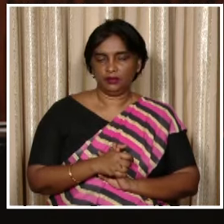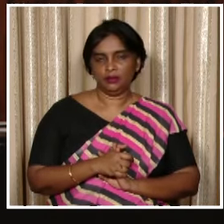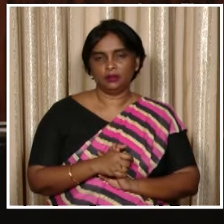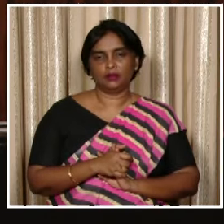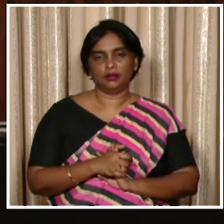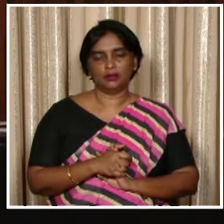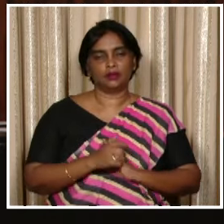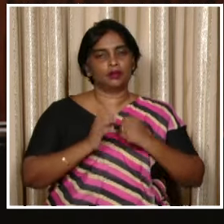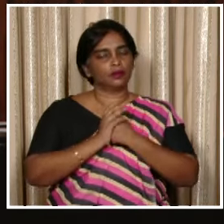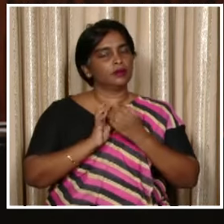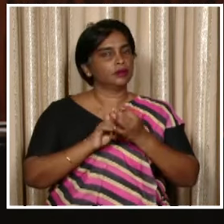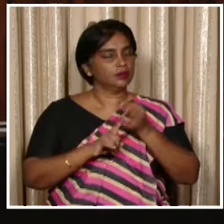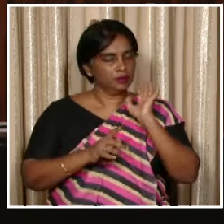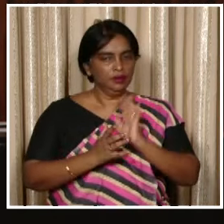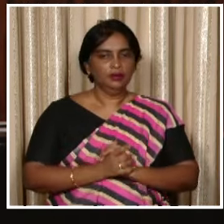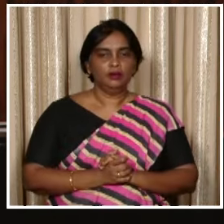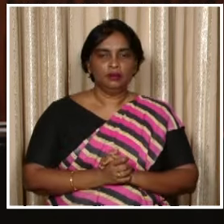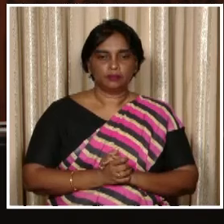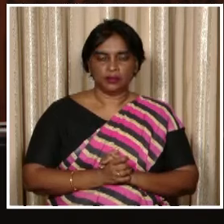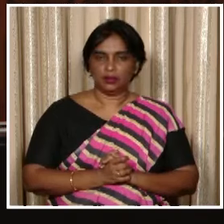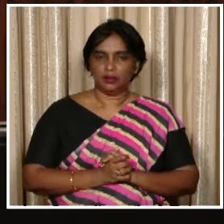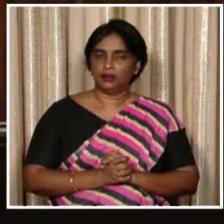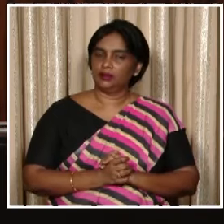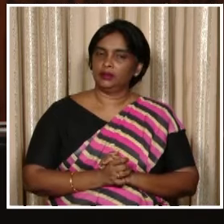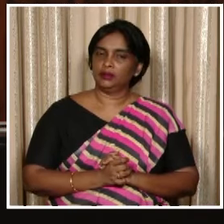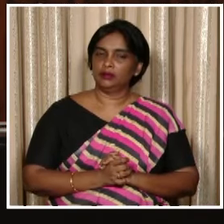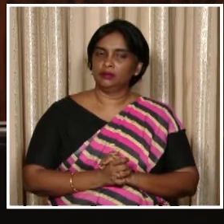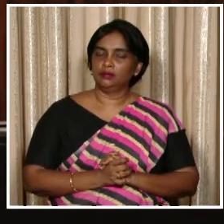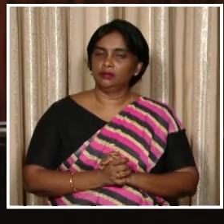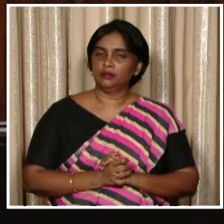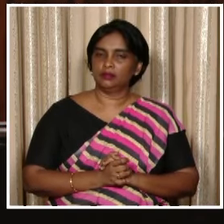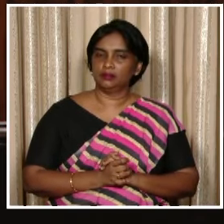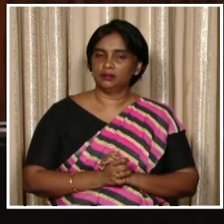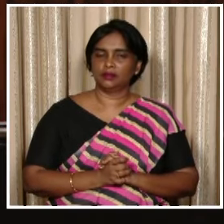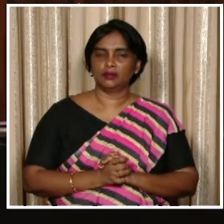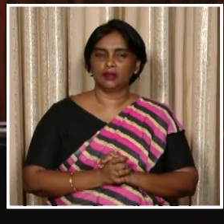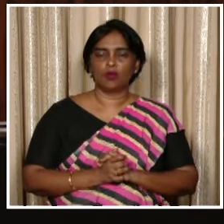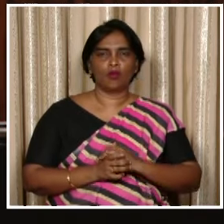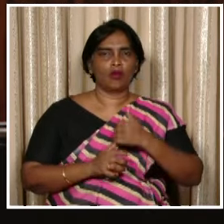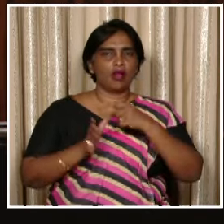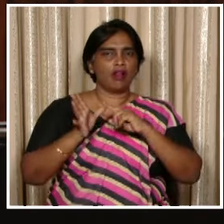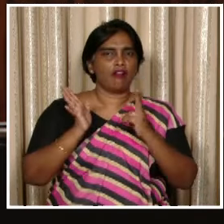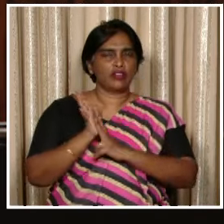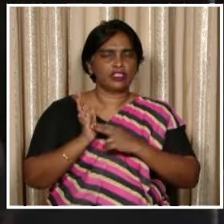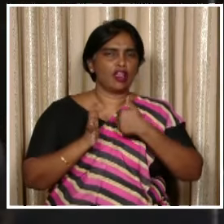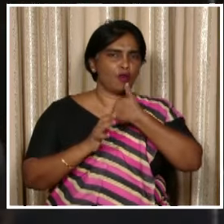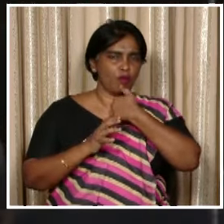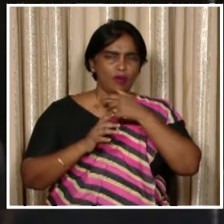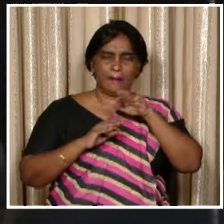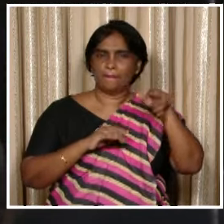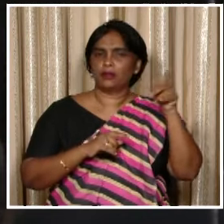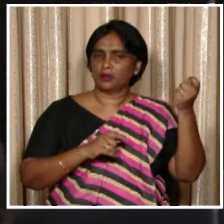ගරු සභාපතිතුමා, ඉස්සෙල්ලම මේ මට දැන් පුවක් පිටිය ප්‍රදේශයේ පුද්ගලයෙක් කතා කරලා